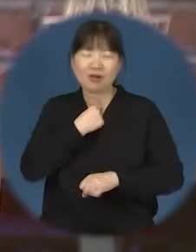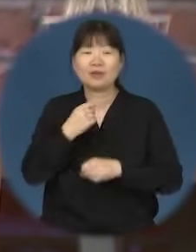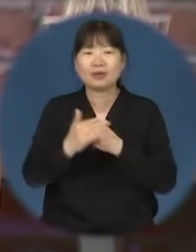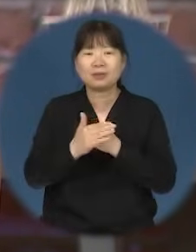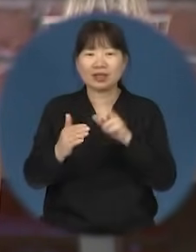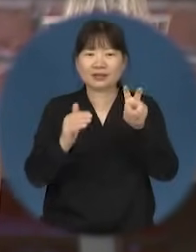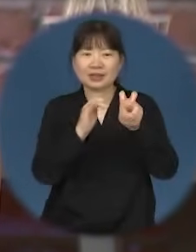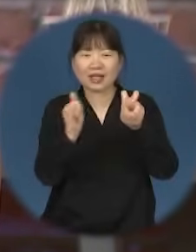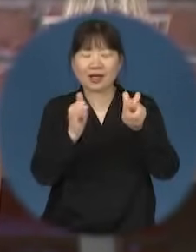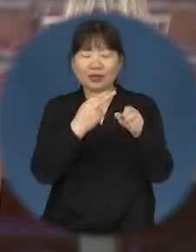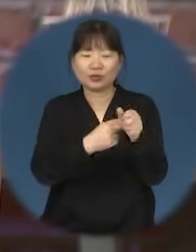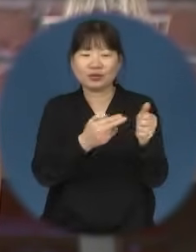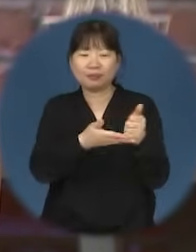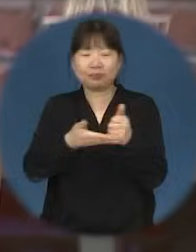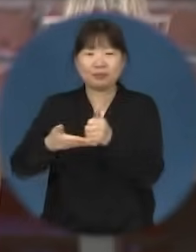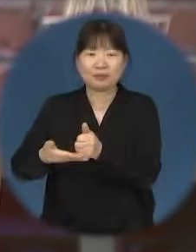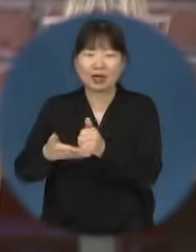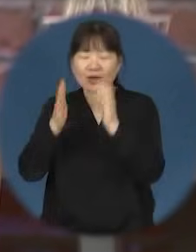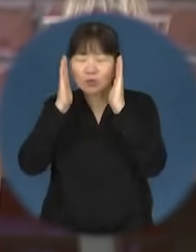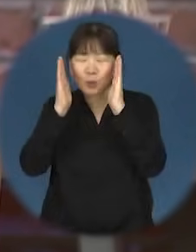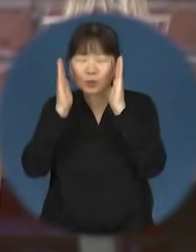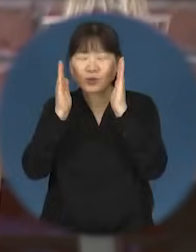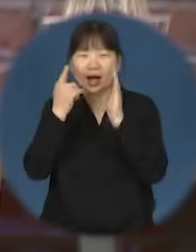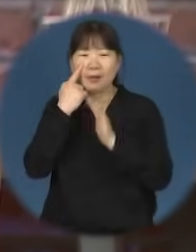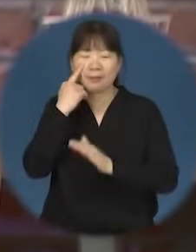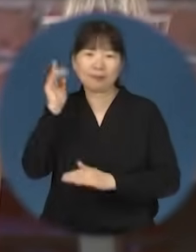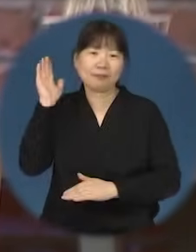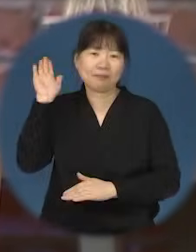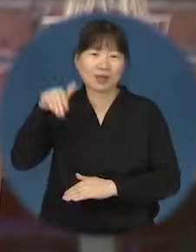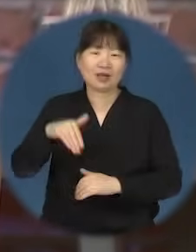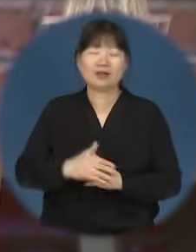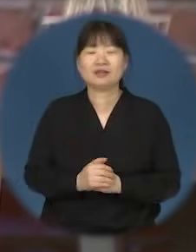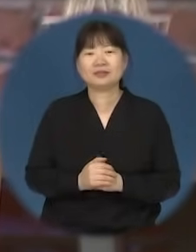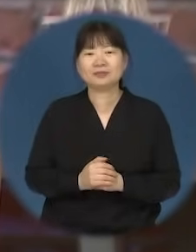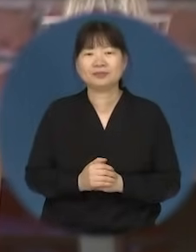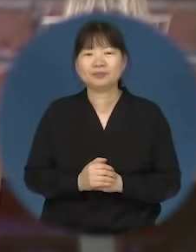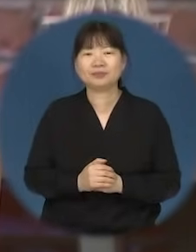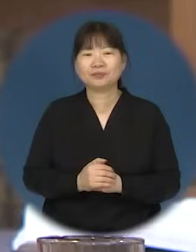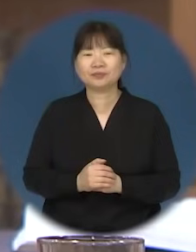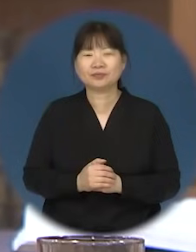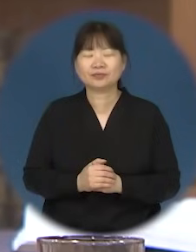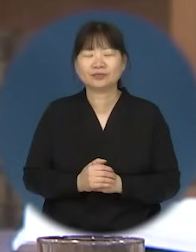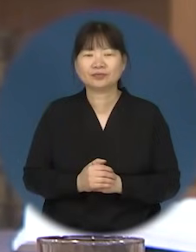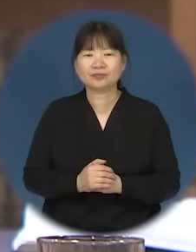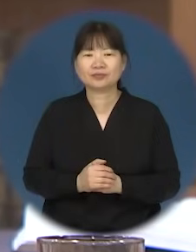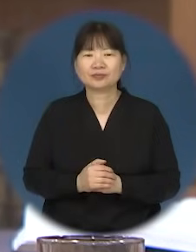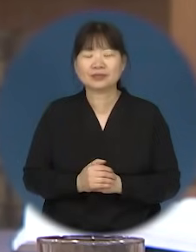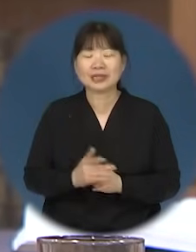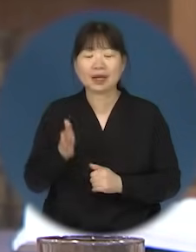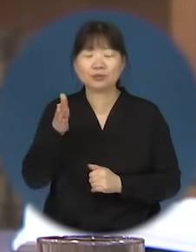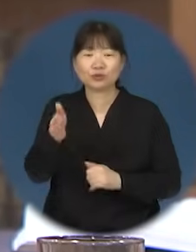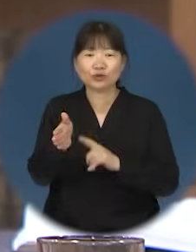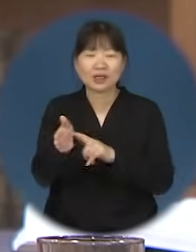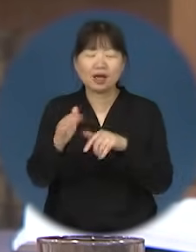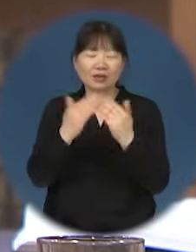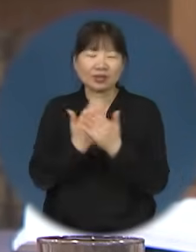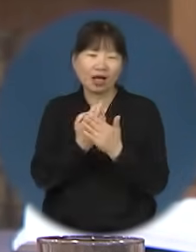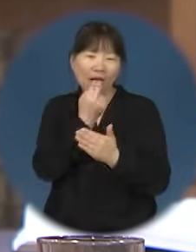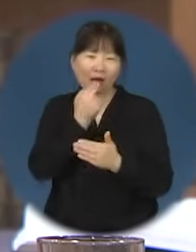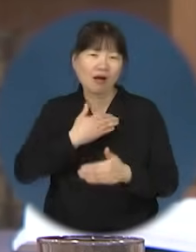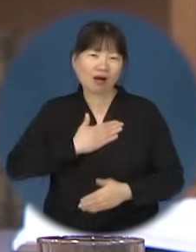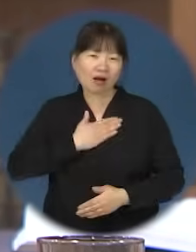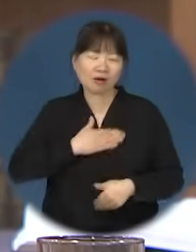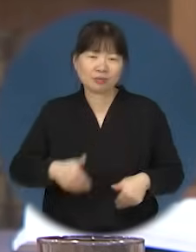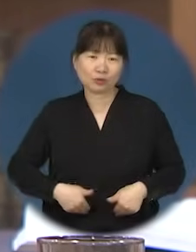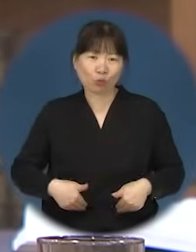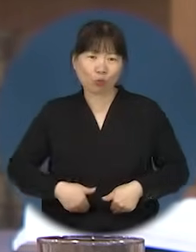20분 교수님을 좀 모시고 한번 공부해 보자 해서 만들어봤습니다. 예, 이 분야 이제 모르면 안 된다. 제가 오늘 시작할 때